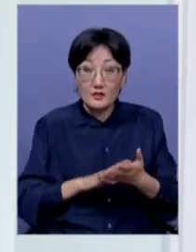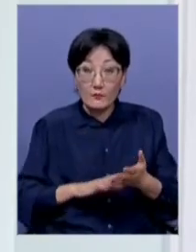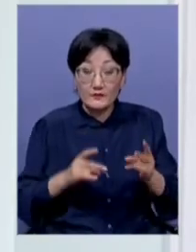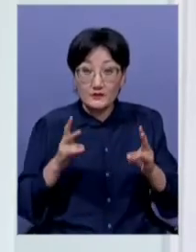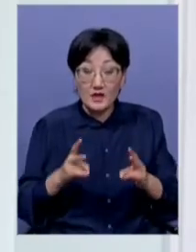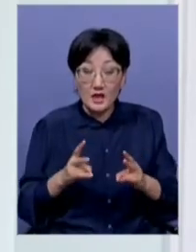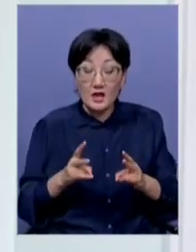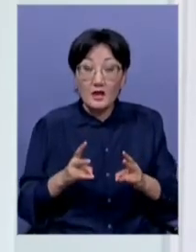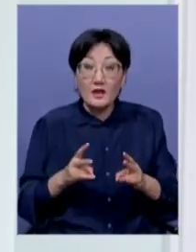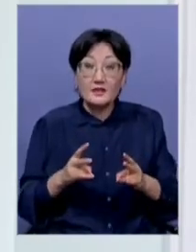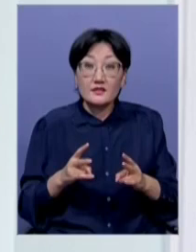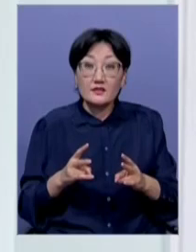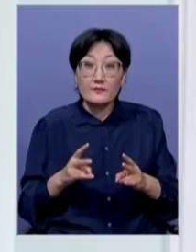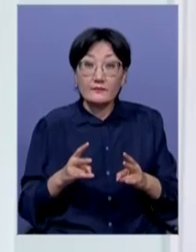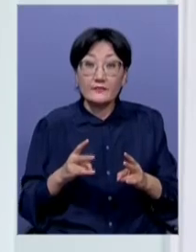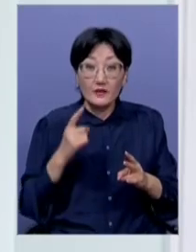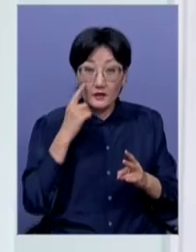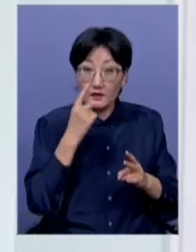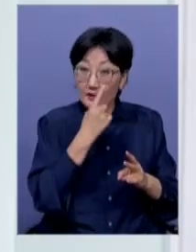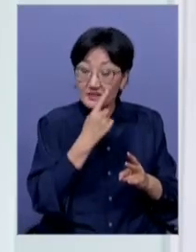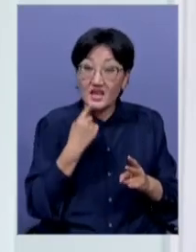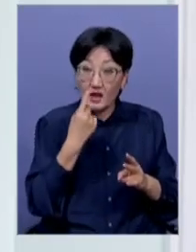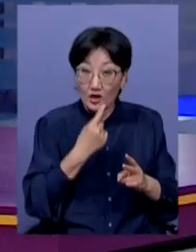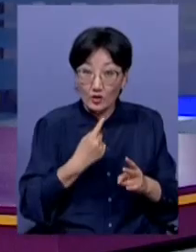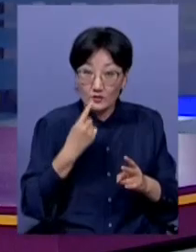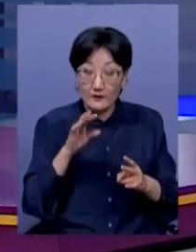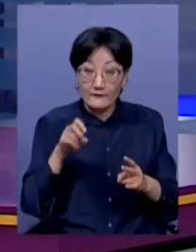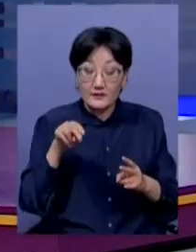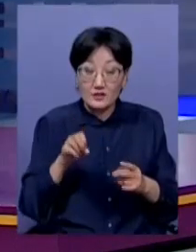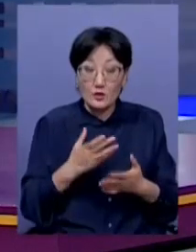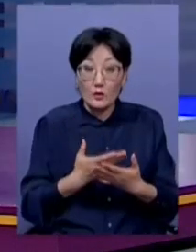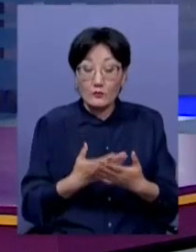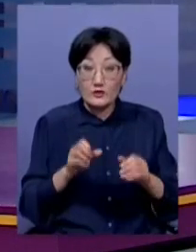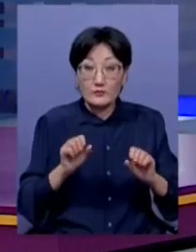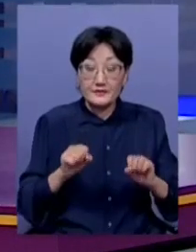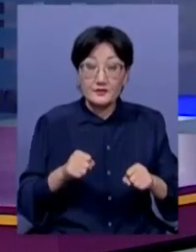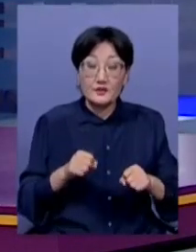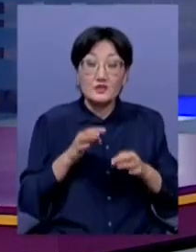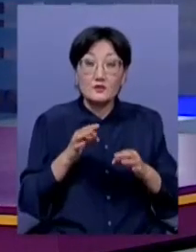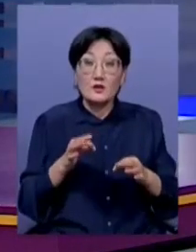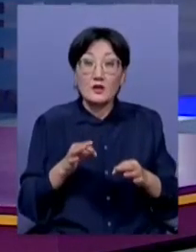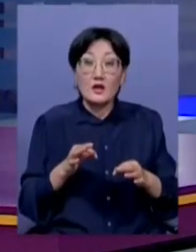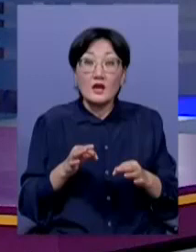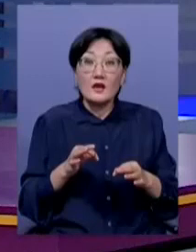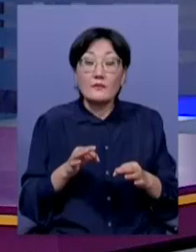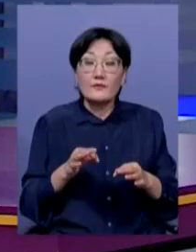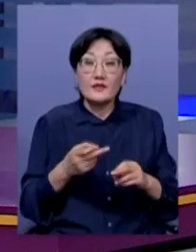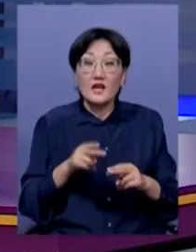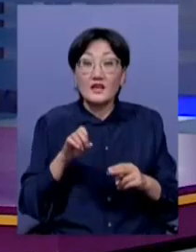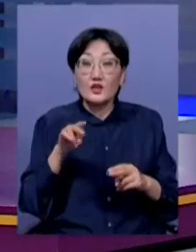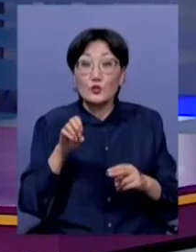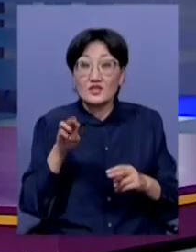поражение слизистой оболочки глаз и ротовой полости. В виде проявления мы можем увидеть это в виде склерита,